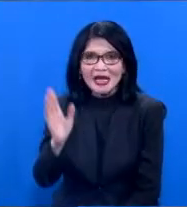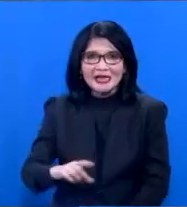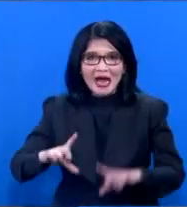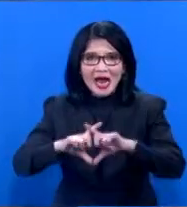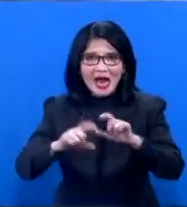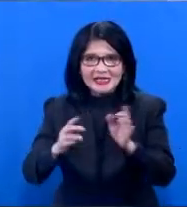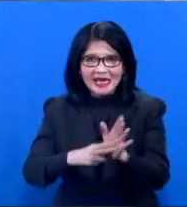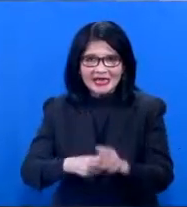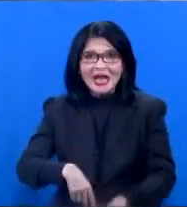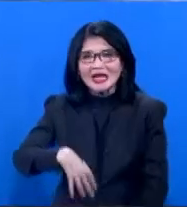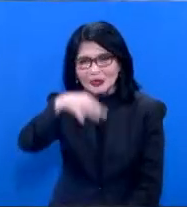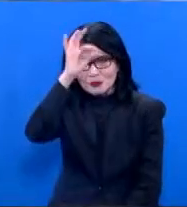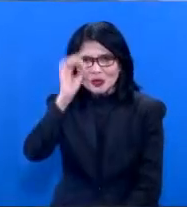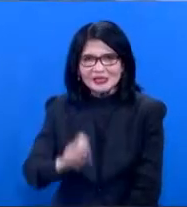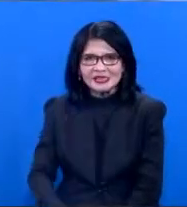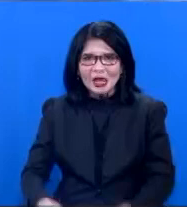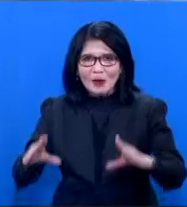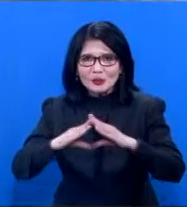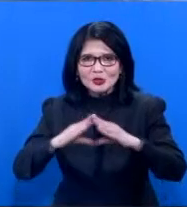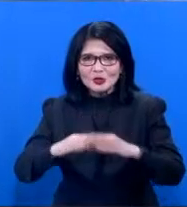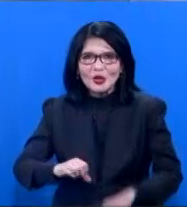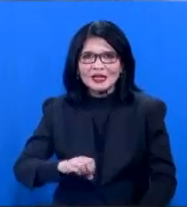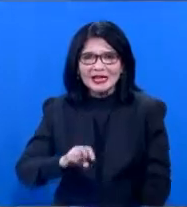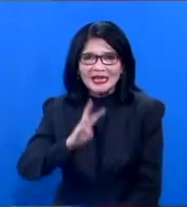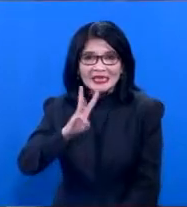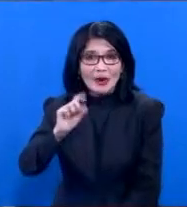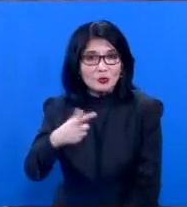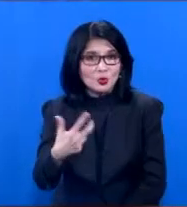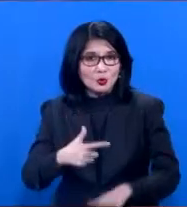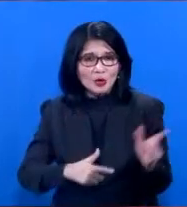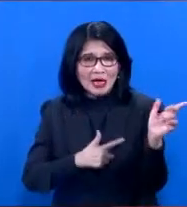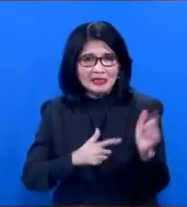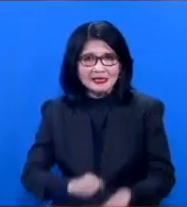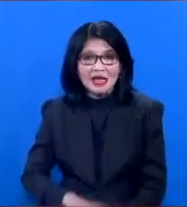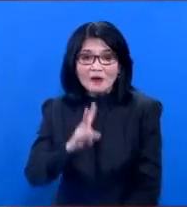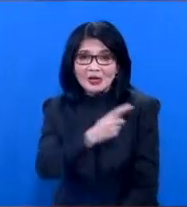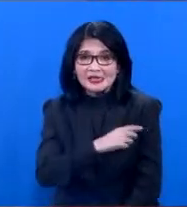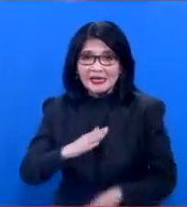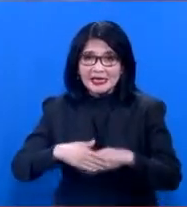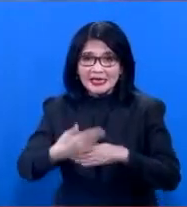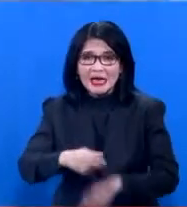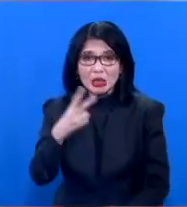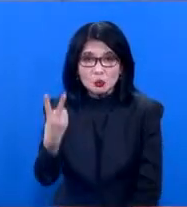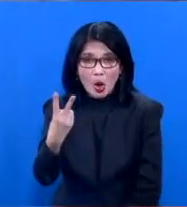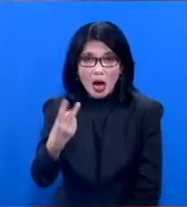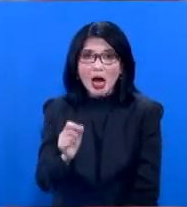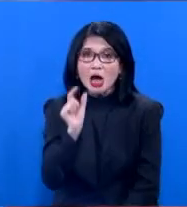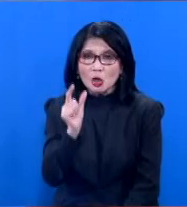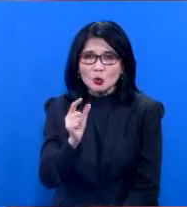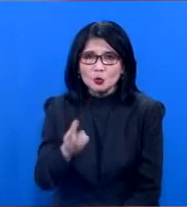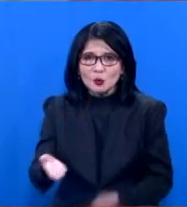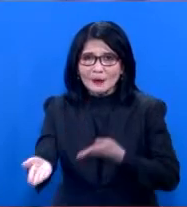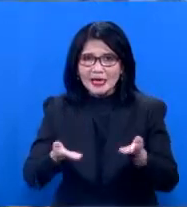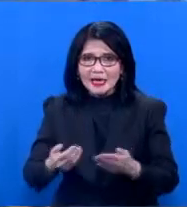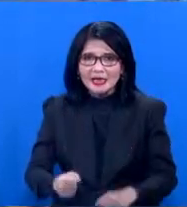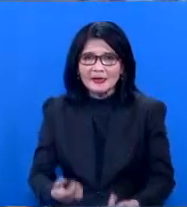di jajaran Polres Mojokerto serta 30 anggota TNI. Vaksin ini merupakan gelombang kedua yang diperuntukkan bagi tenaga layanan